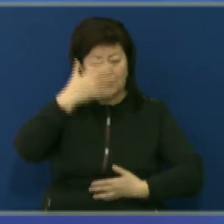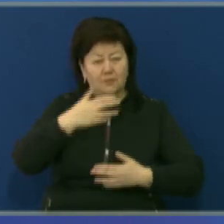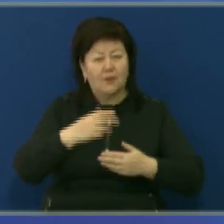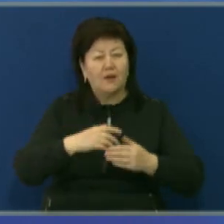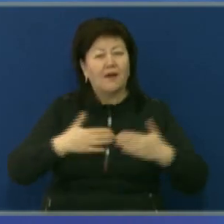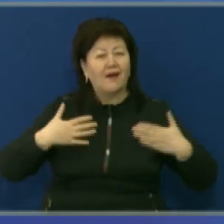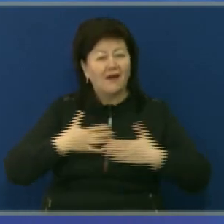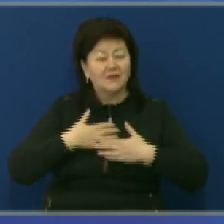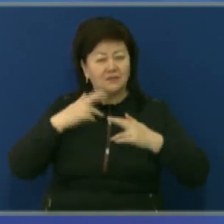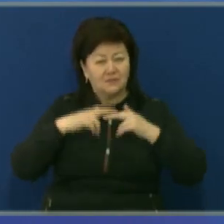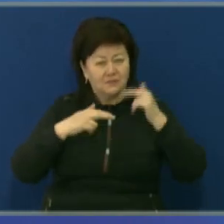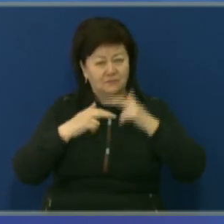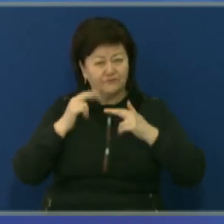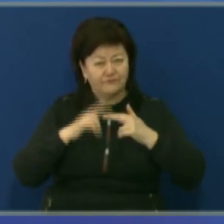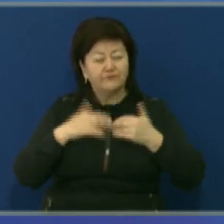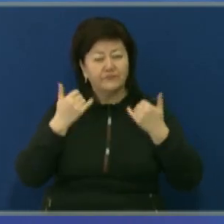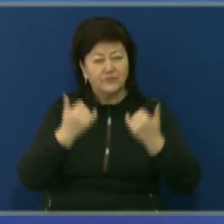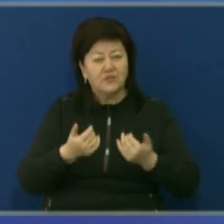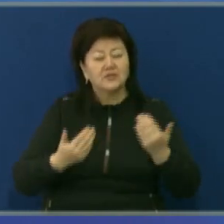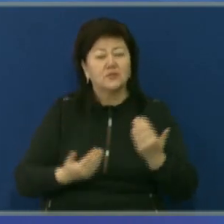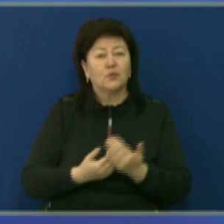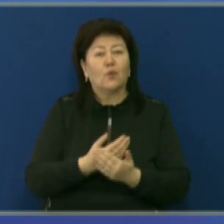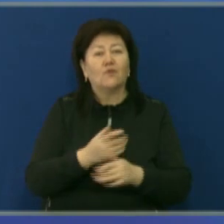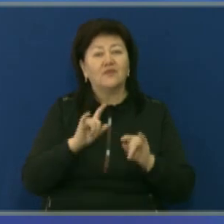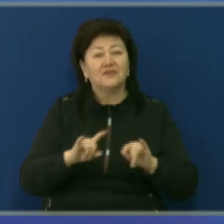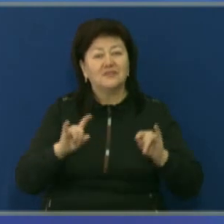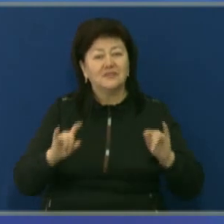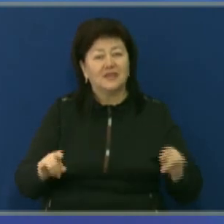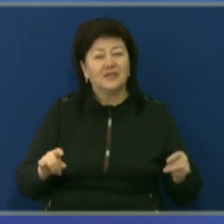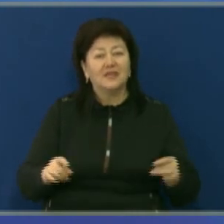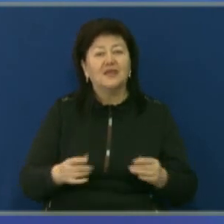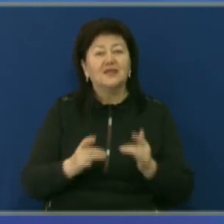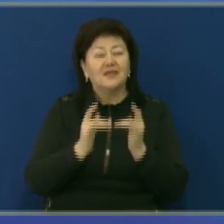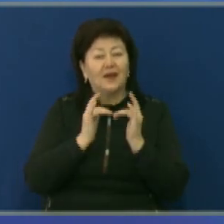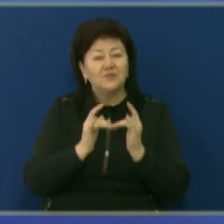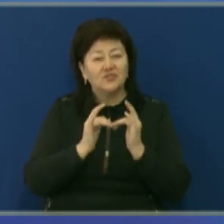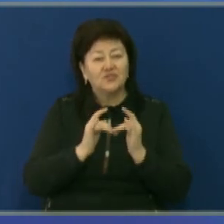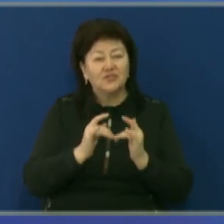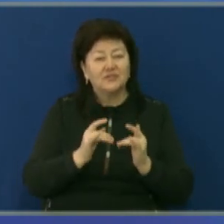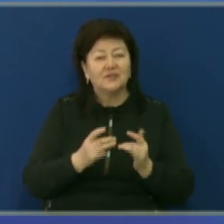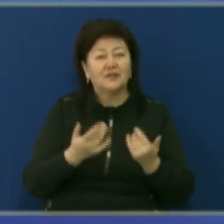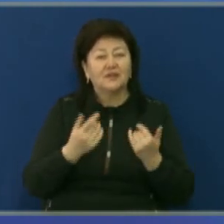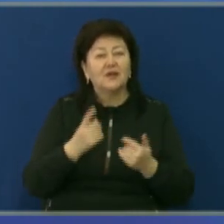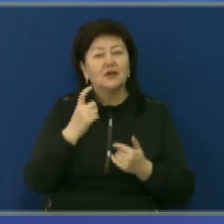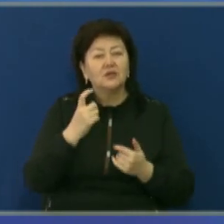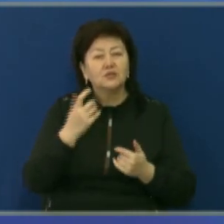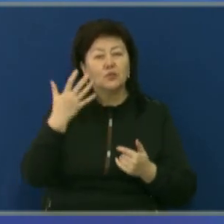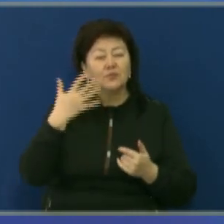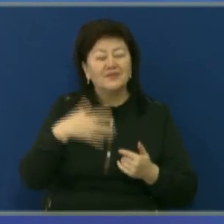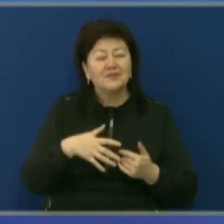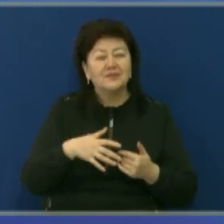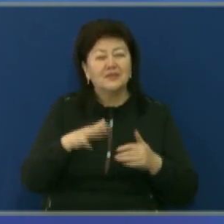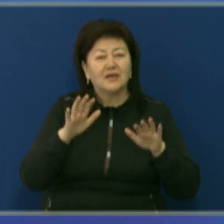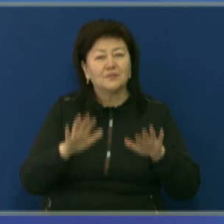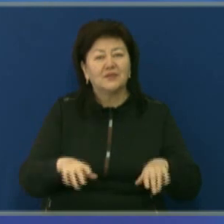Сондай-ақ алдағы жылдары ауданда тағы бірнеше балабақша мен мектеп, университет жатақханасының құрылысы және 150 орындық оңалту